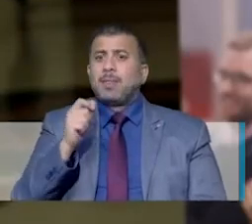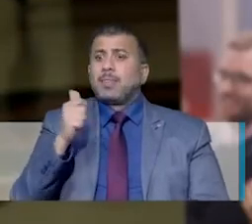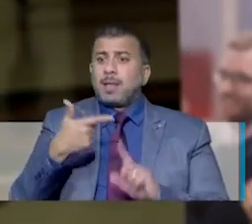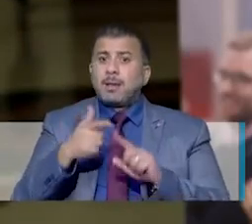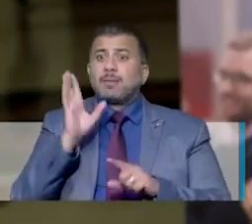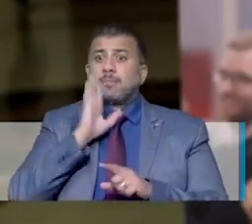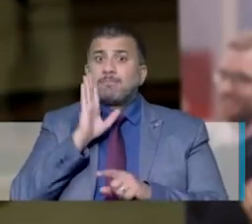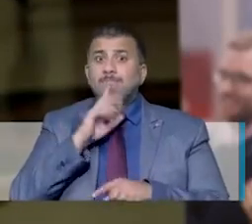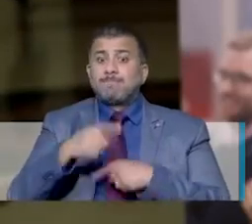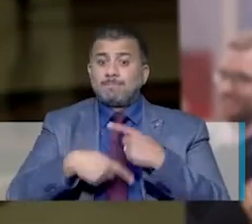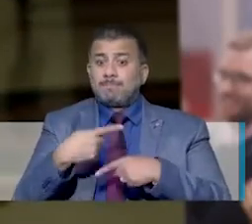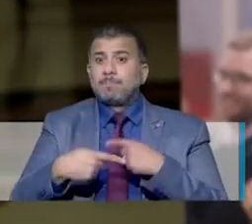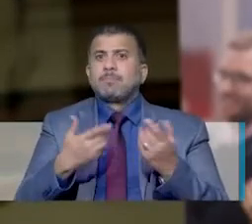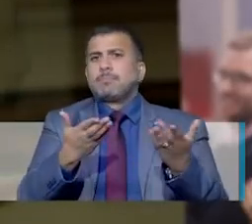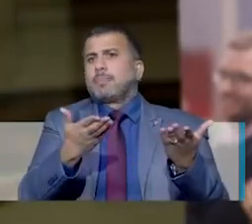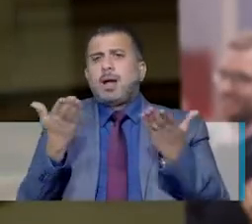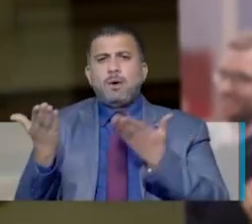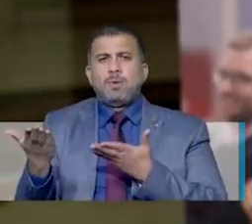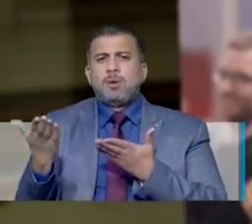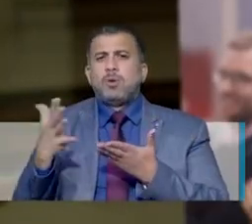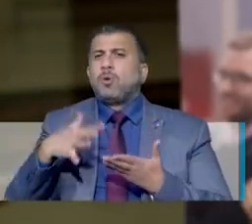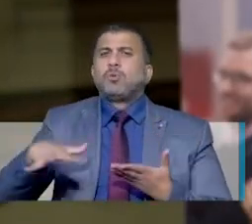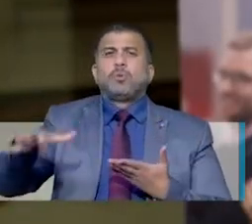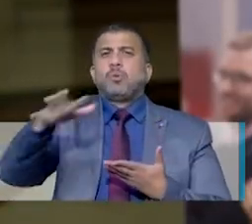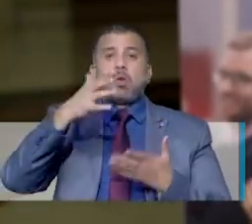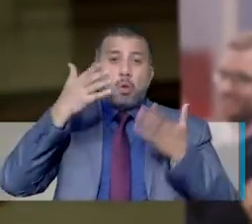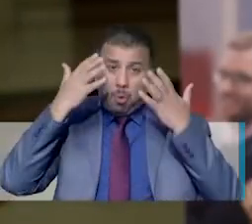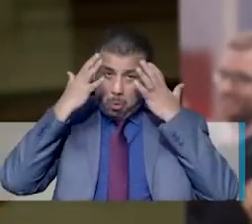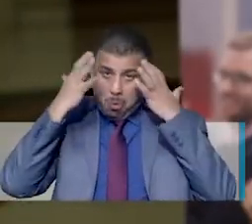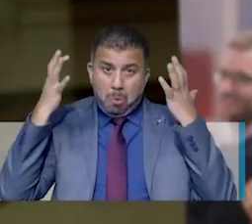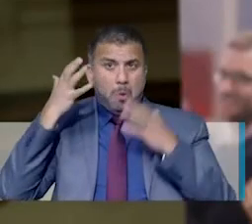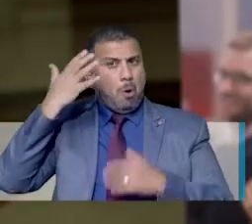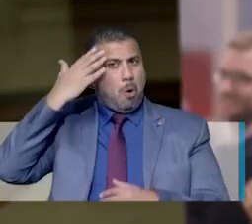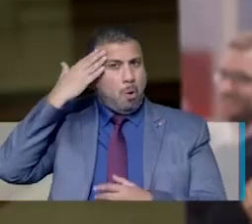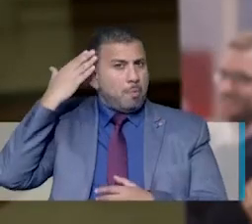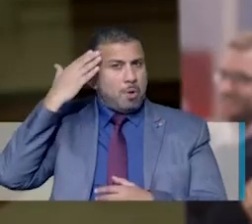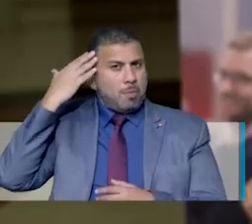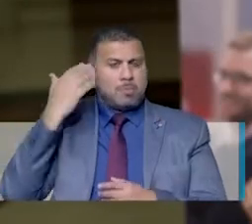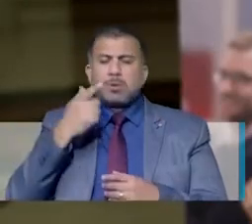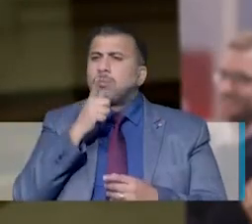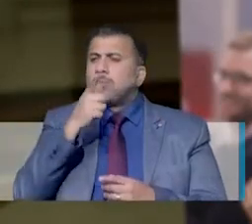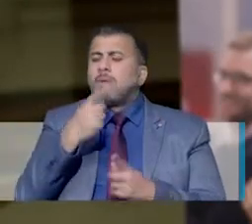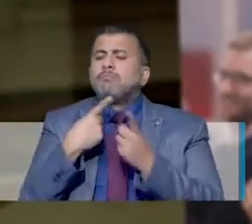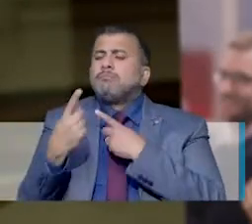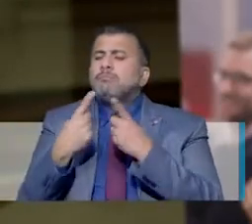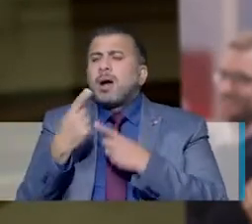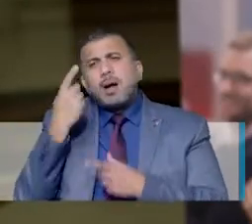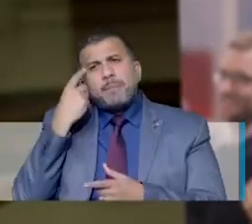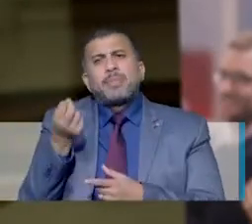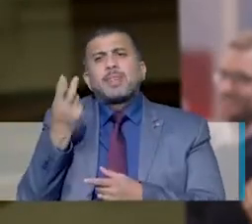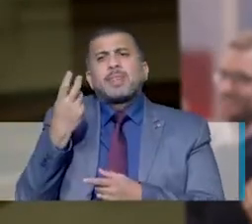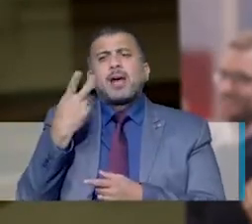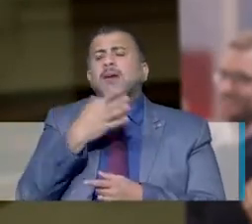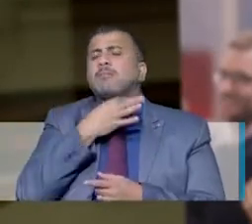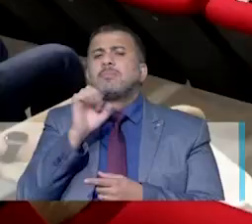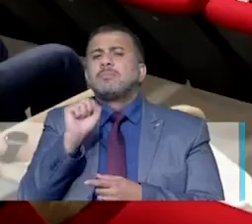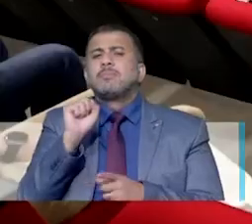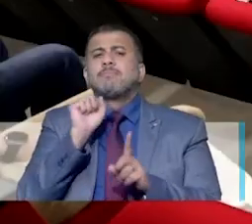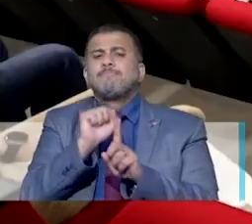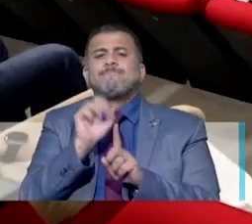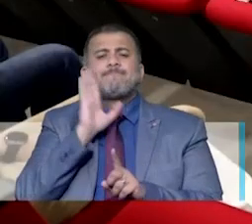التعليم نحن دعونا جمع من الخبراء لمناقشه احدث التطورات والابتكارات فيما يخص